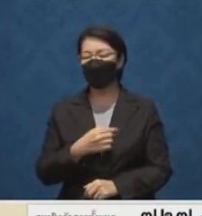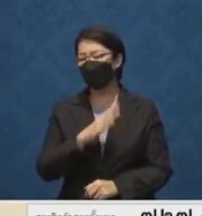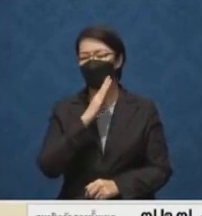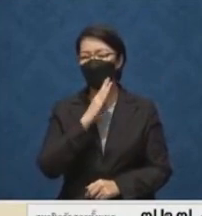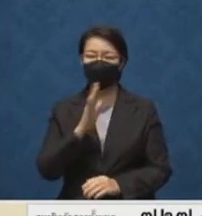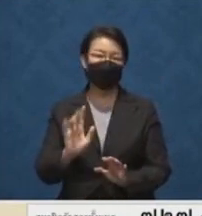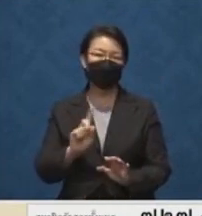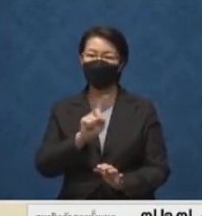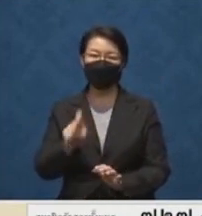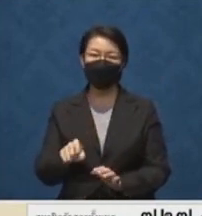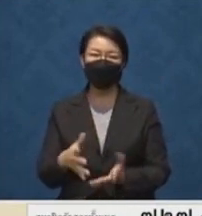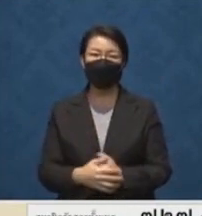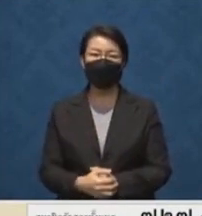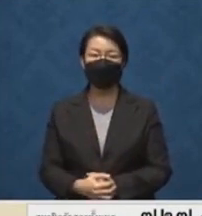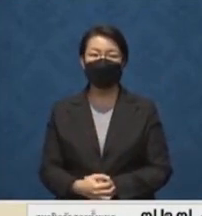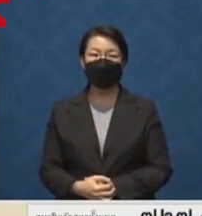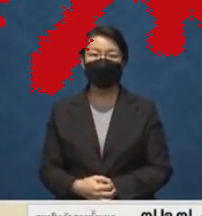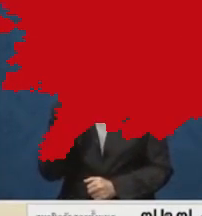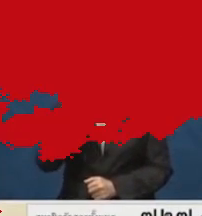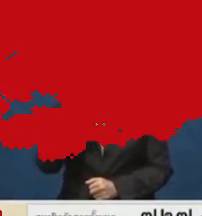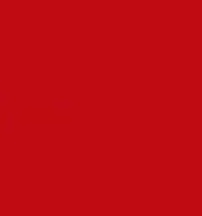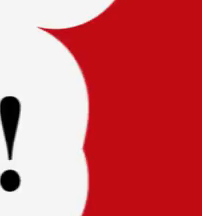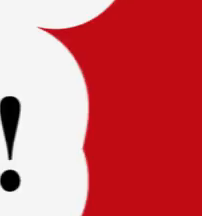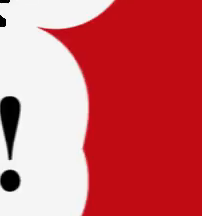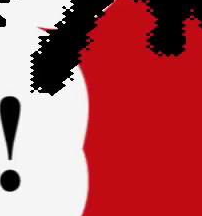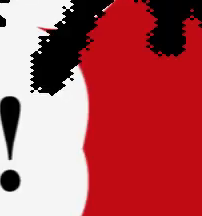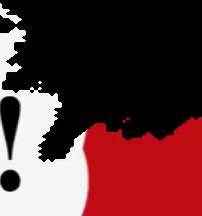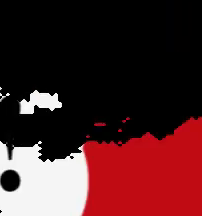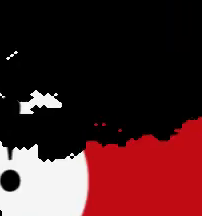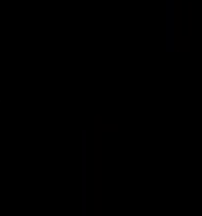ำไมถ้าใครพูดผมก็ต้องขอให้ถอนคำพูดนั้นนะครับมีแค่นั้นแหละครับ